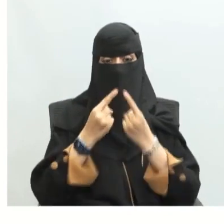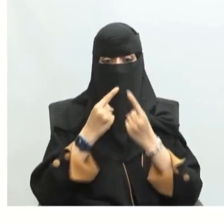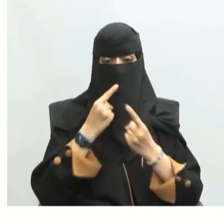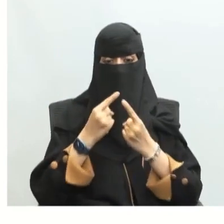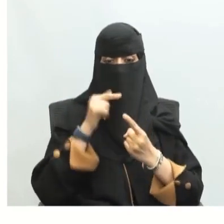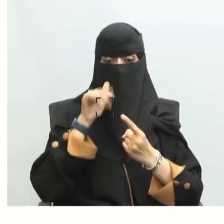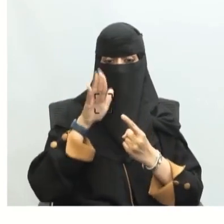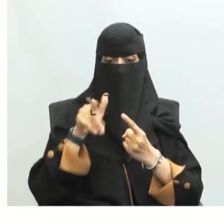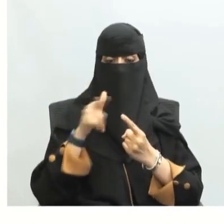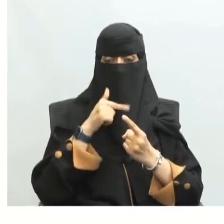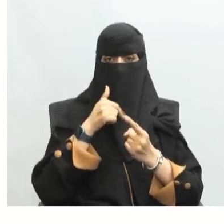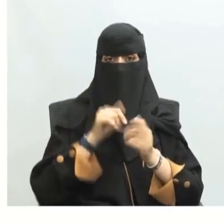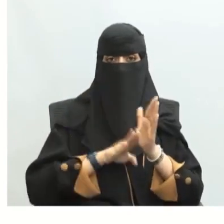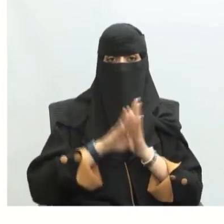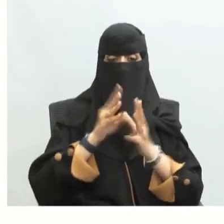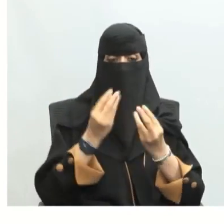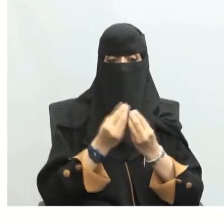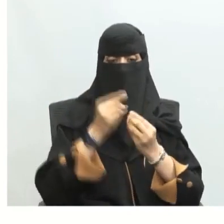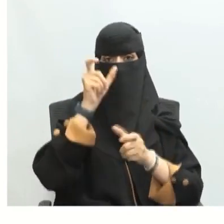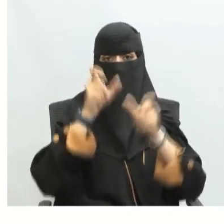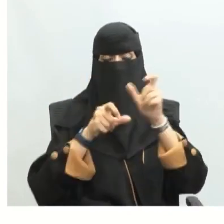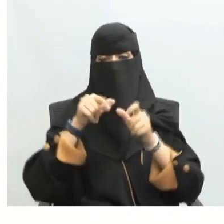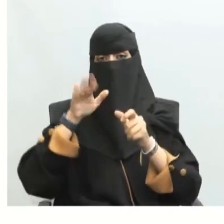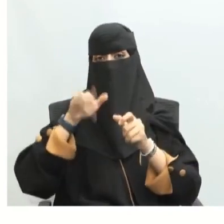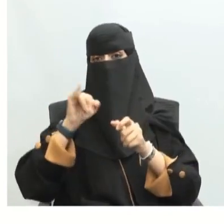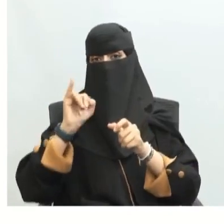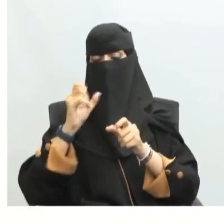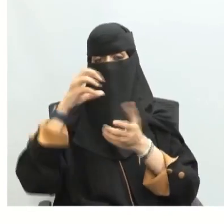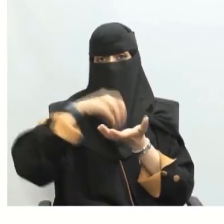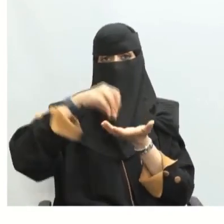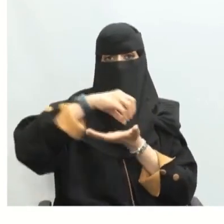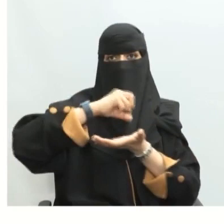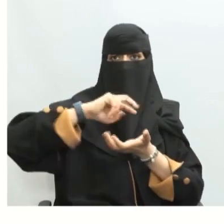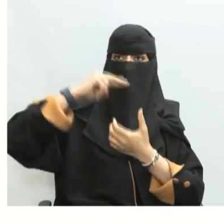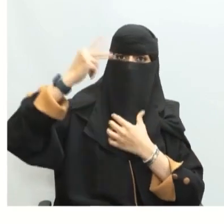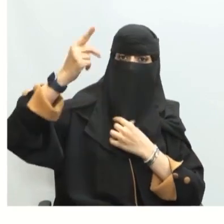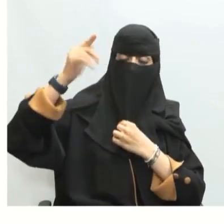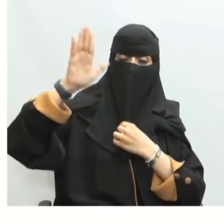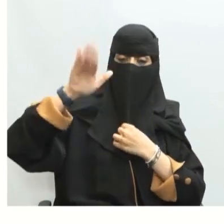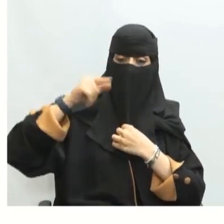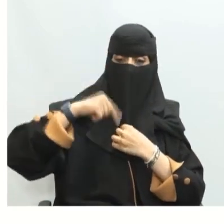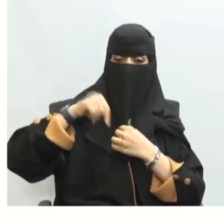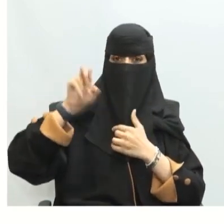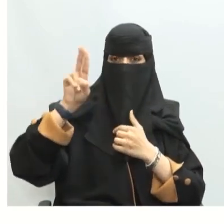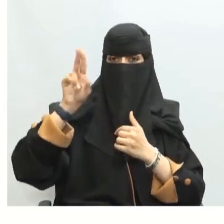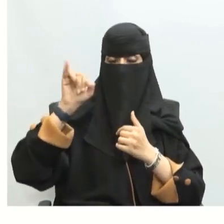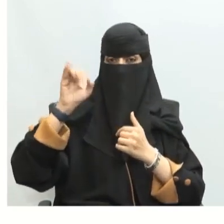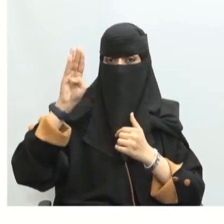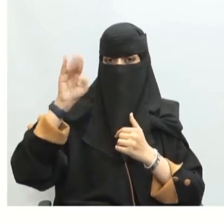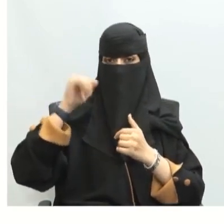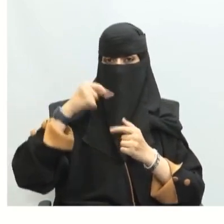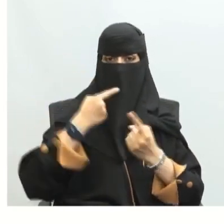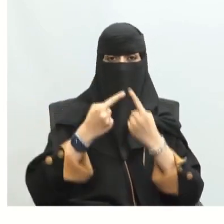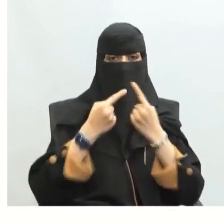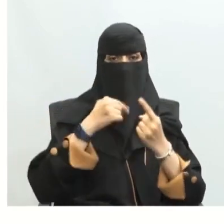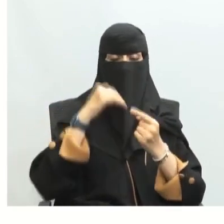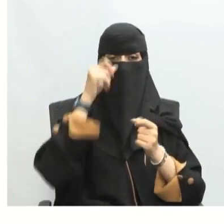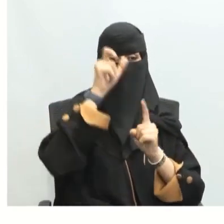برنامج سفير للحوار الحضاري مع شباب من دول اخرى اذا هنا تمكين هو الحوارات الشبابيه